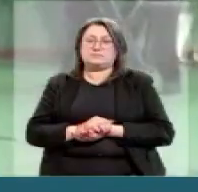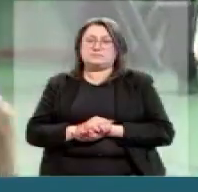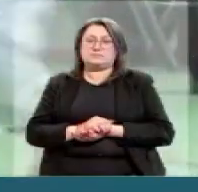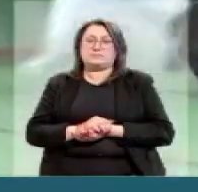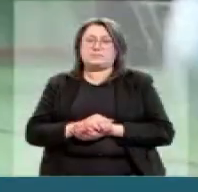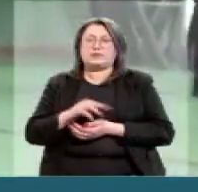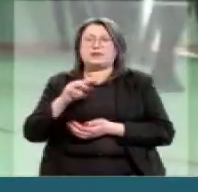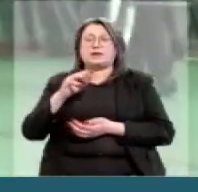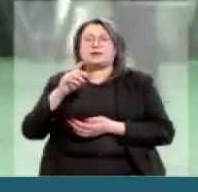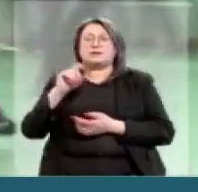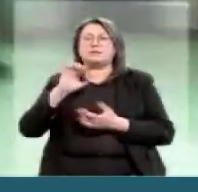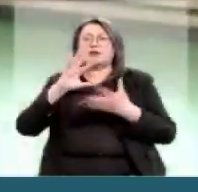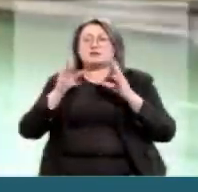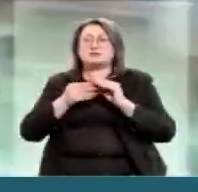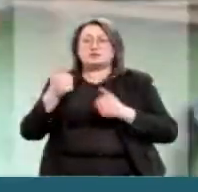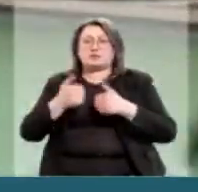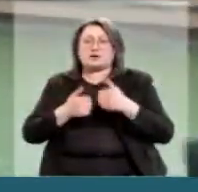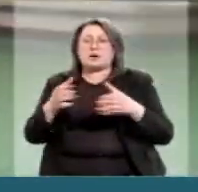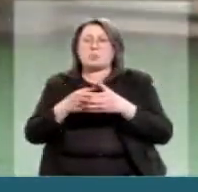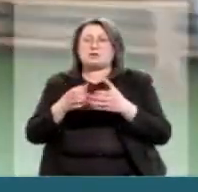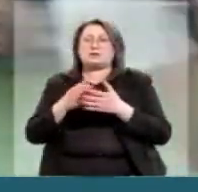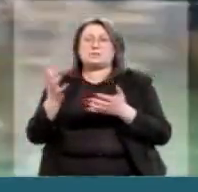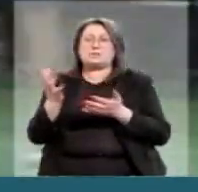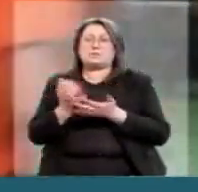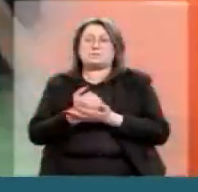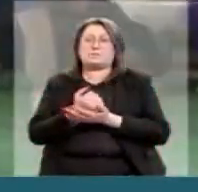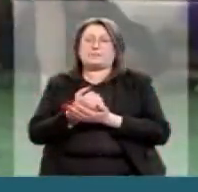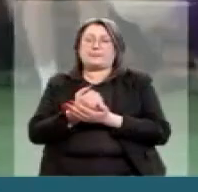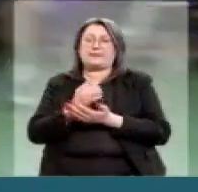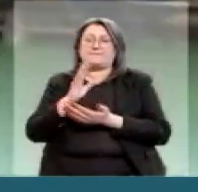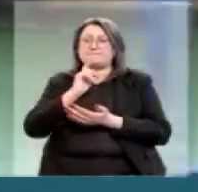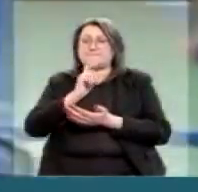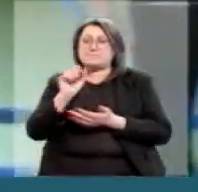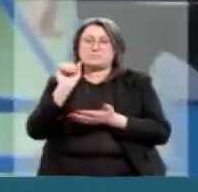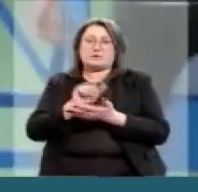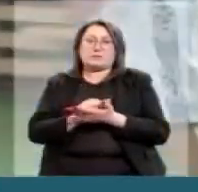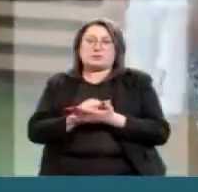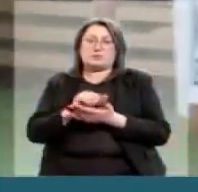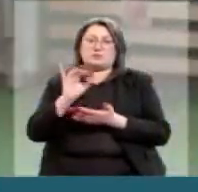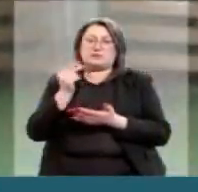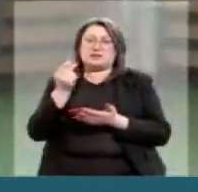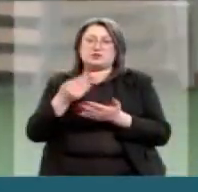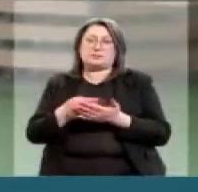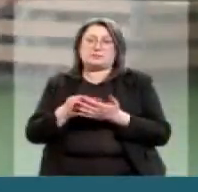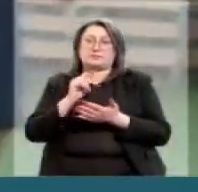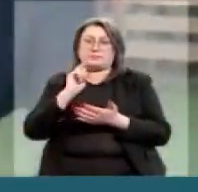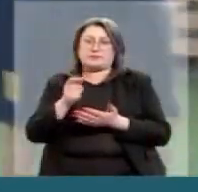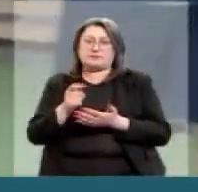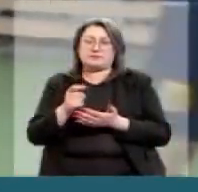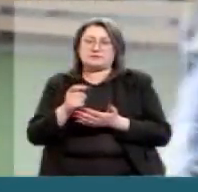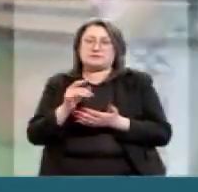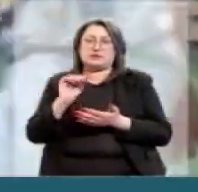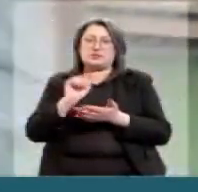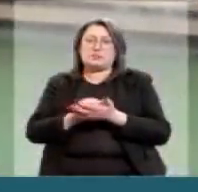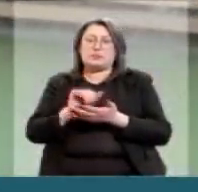Жарыс қорытындысы бойынша спорт түрлерінен жүлдеге іліккен командалар диплом және ақшалай сыйлықтармен марапатталады. Сонымен қатар